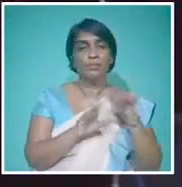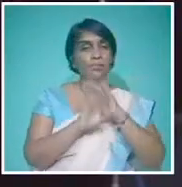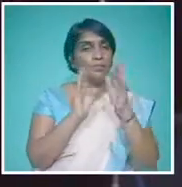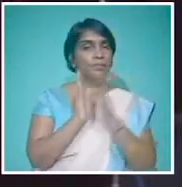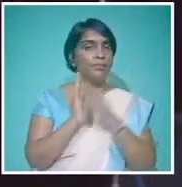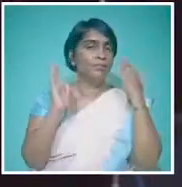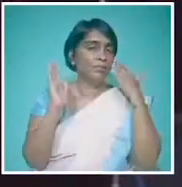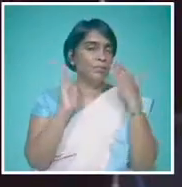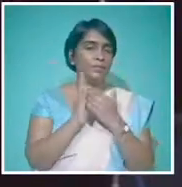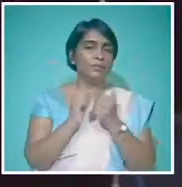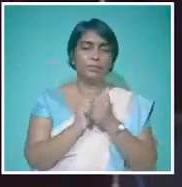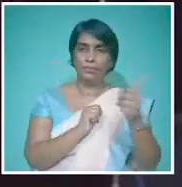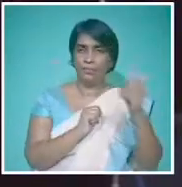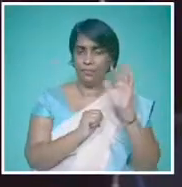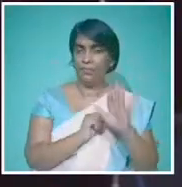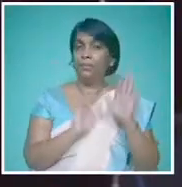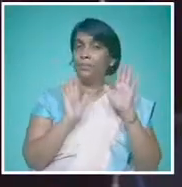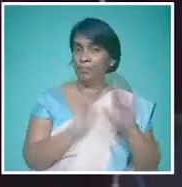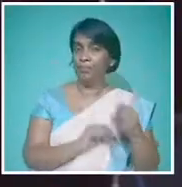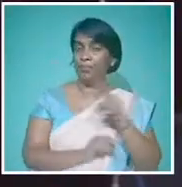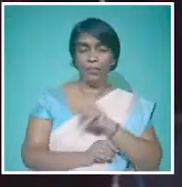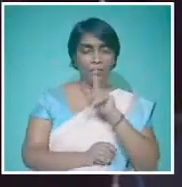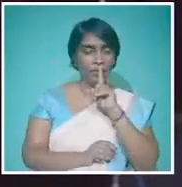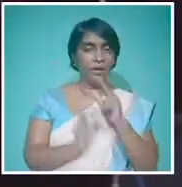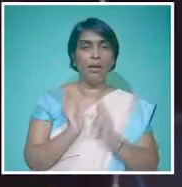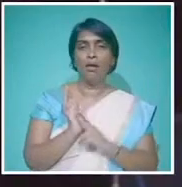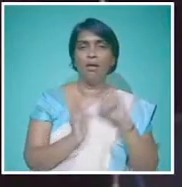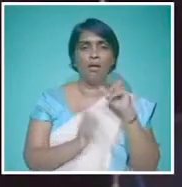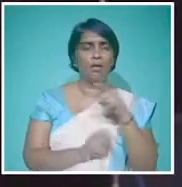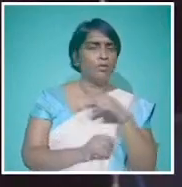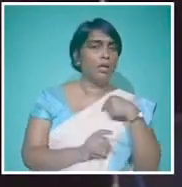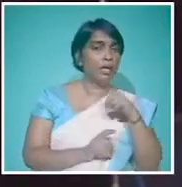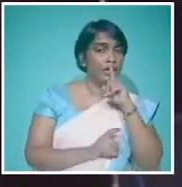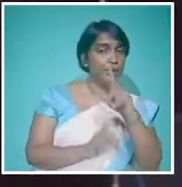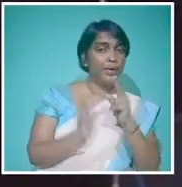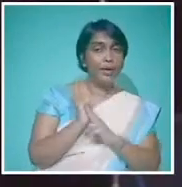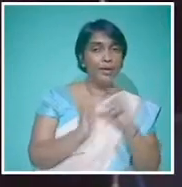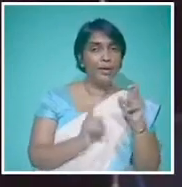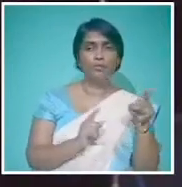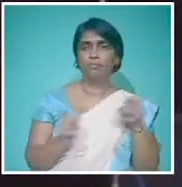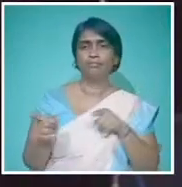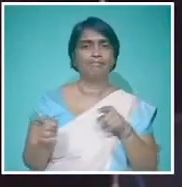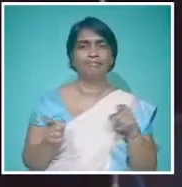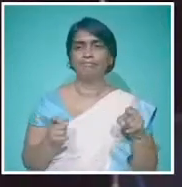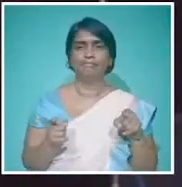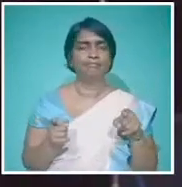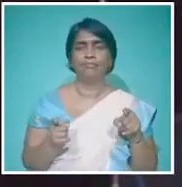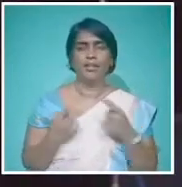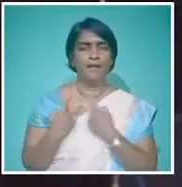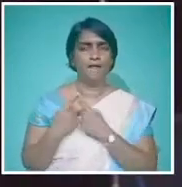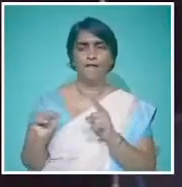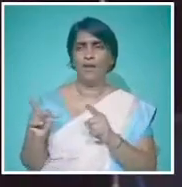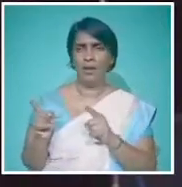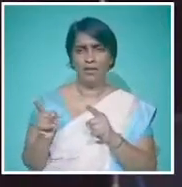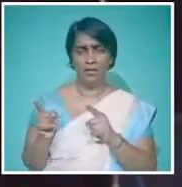වෙනුවෙන් සාමූහිකව පෙනී ඉන්න ඕන. හැබැයි මේ කියන ජාතික සභාවේ, ඒ කියන ජාතික සභාවේ භූමිකාව අයත් කරගත්තු එකක් නෙවෙයි.